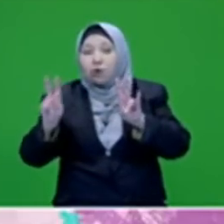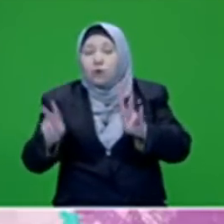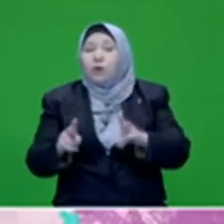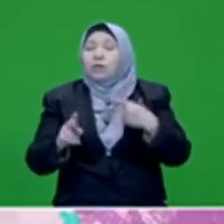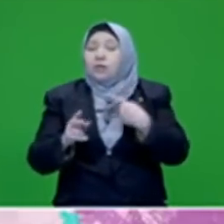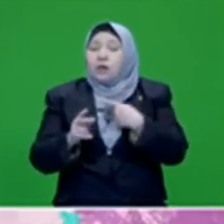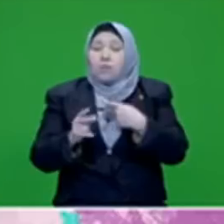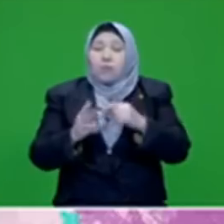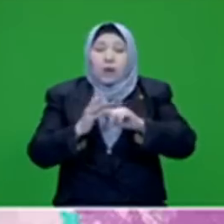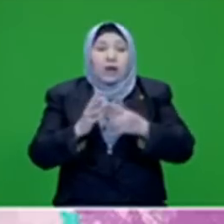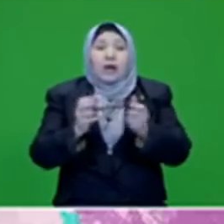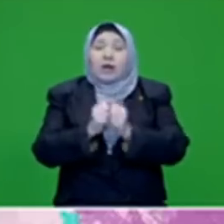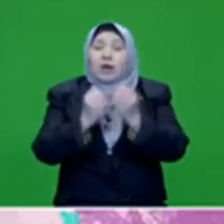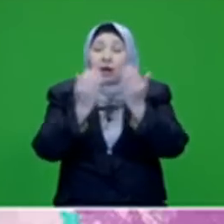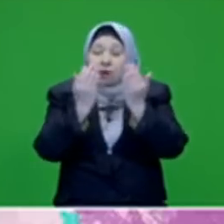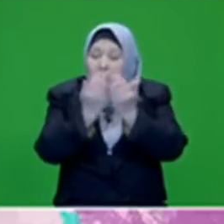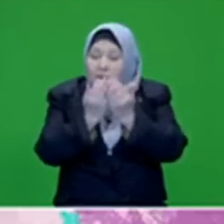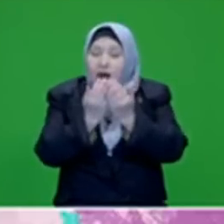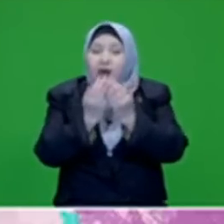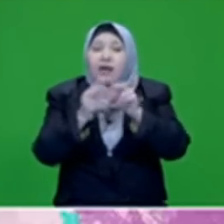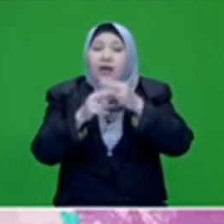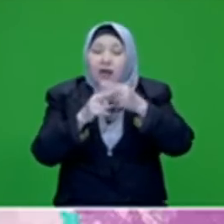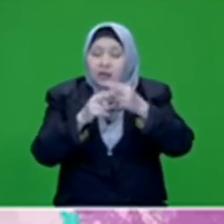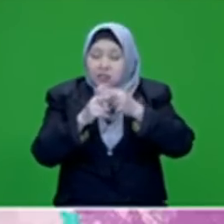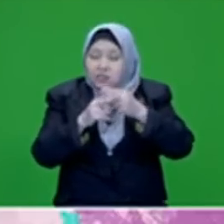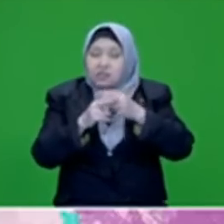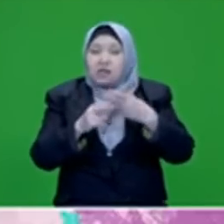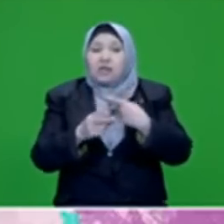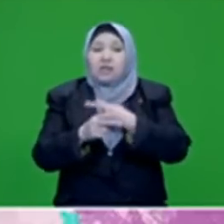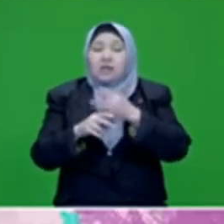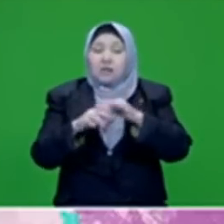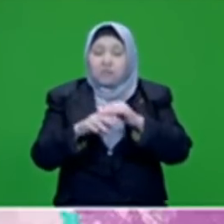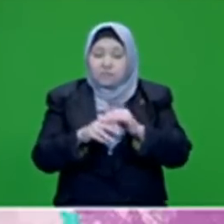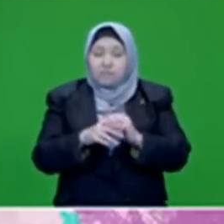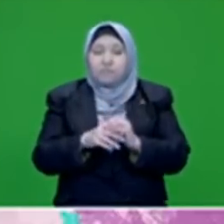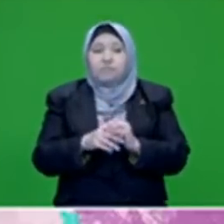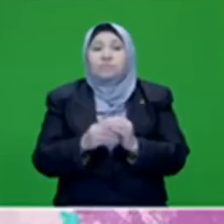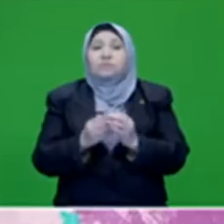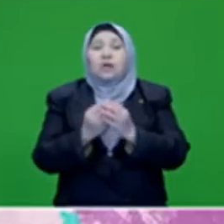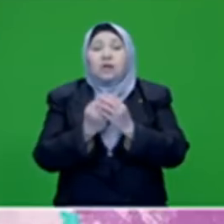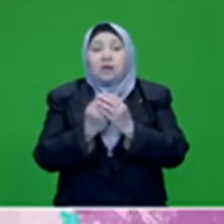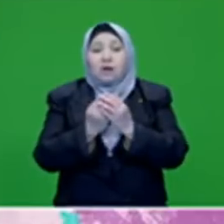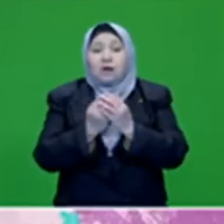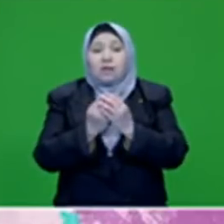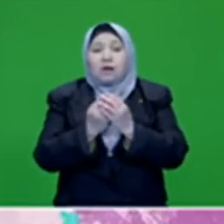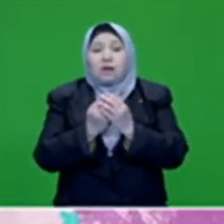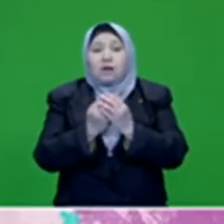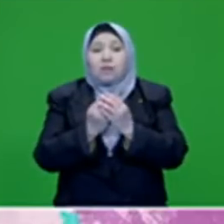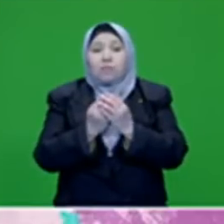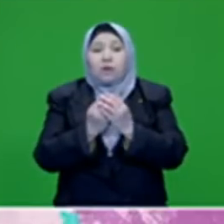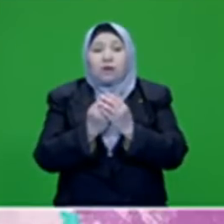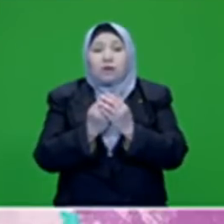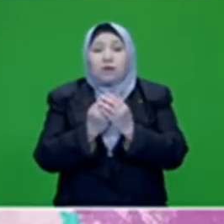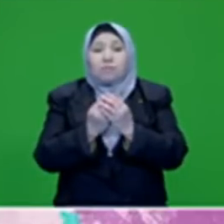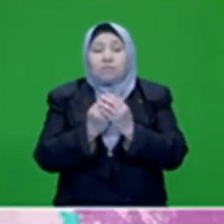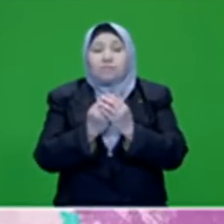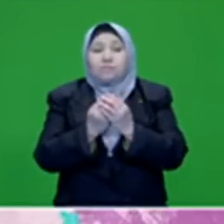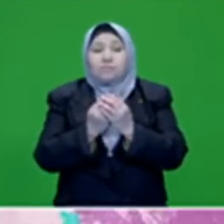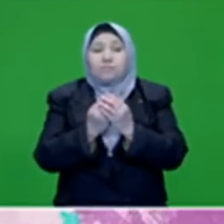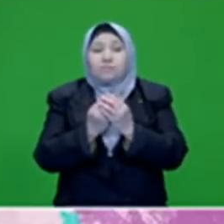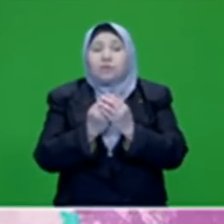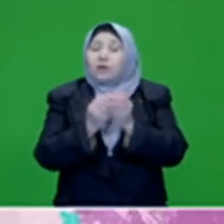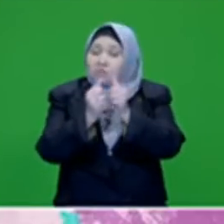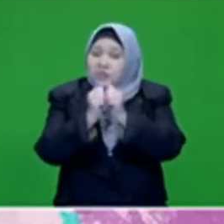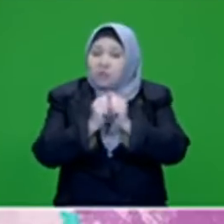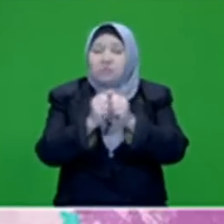ringkas kita. Ya. Subhanakala ilmalana illa ma 'allamtana innaka antal alimul hakim.